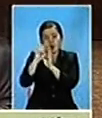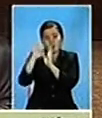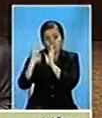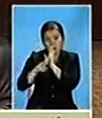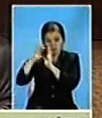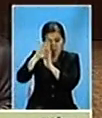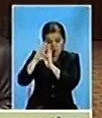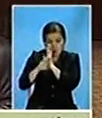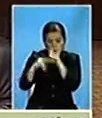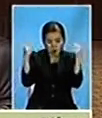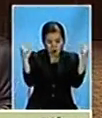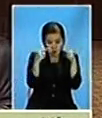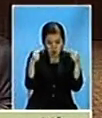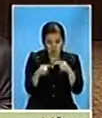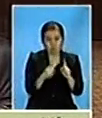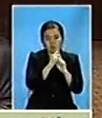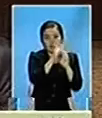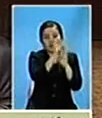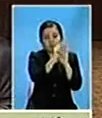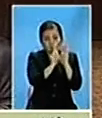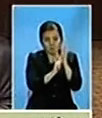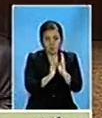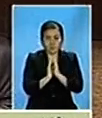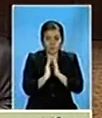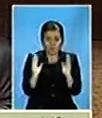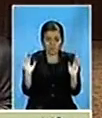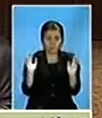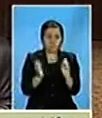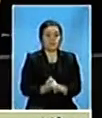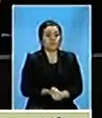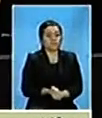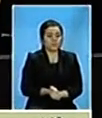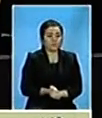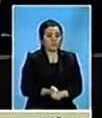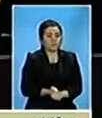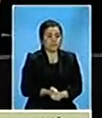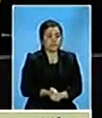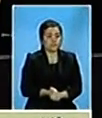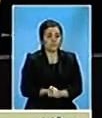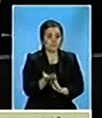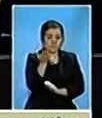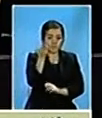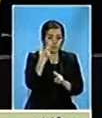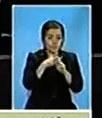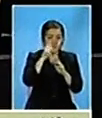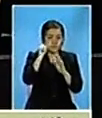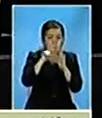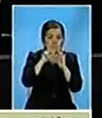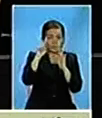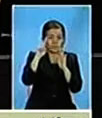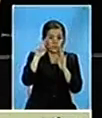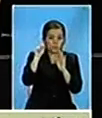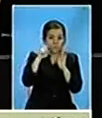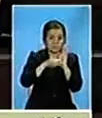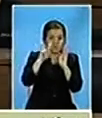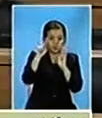ฎเกณฑ์กติกาต่างๆเหล่านี้ตามที่ผมได้กราบเรียนขอบพระคุณครับ ครับท่านสุรศักดิ์ครับ กราบเรียนท่าน